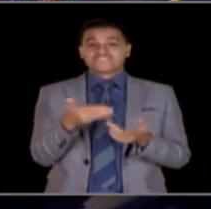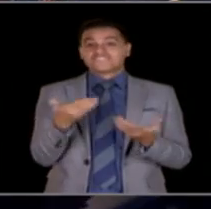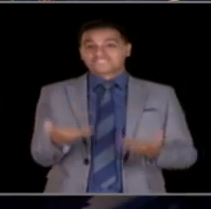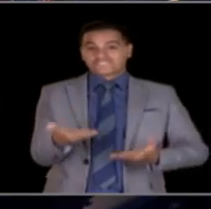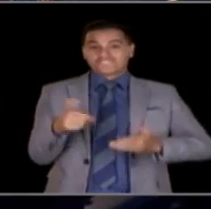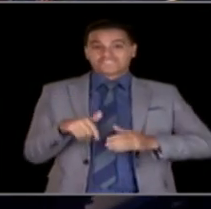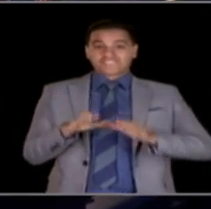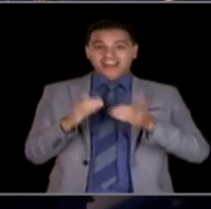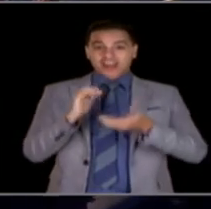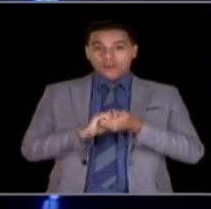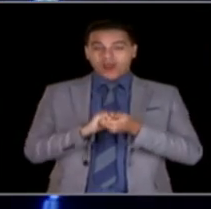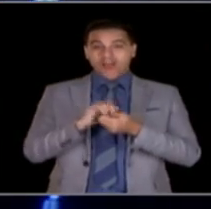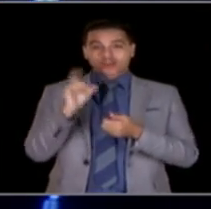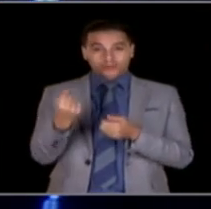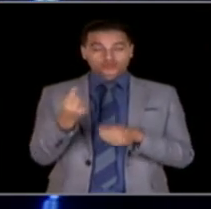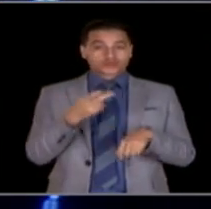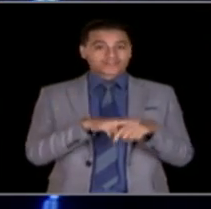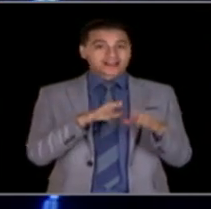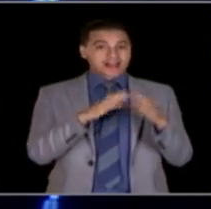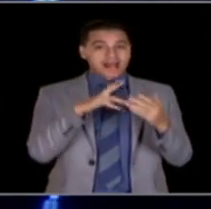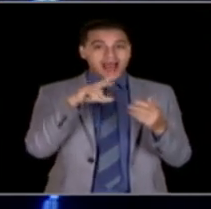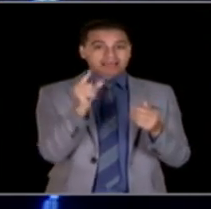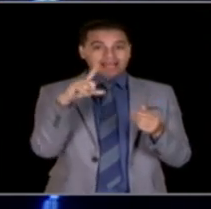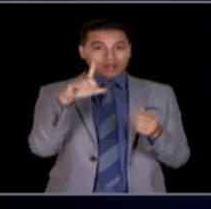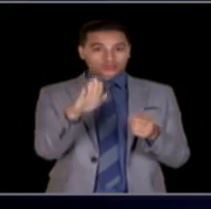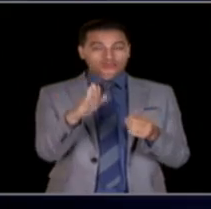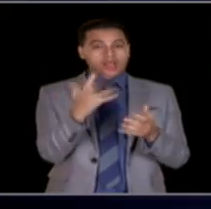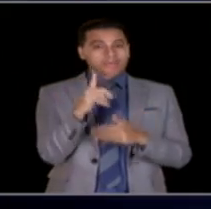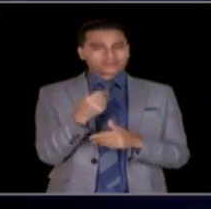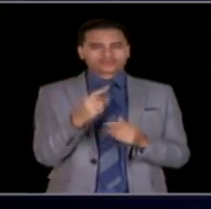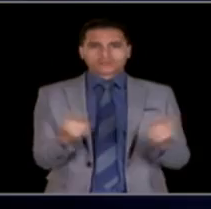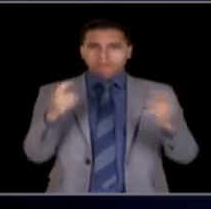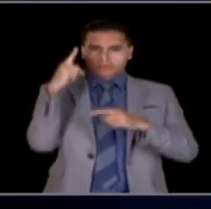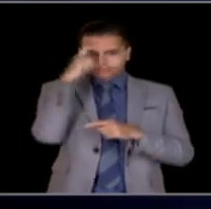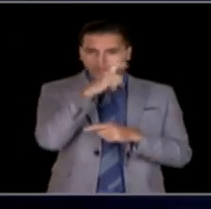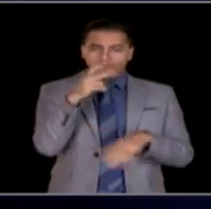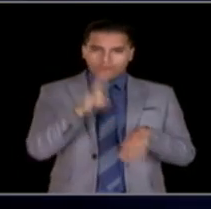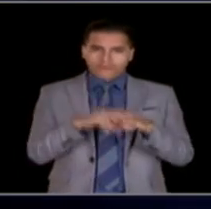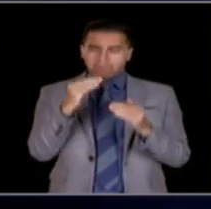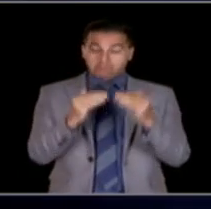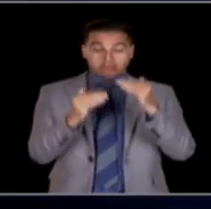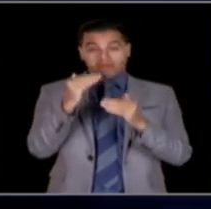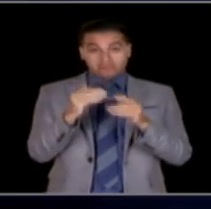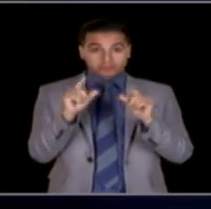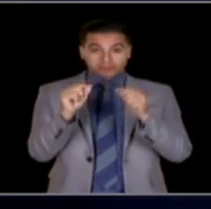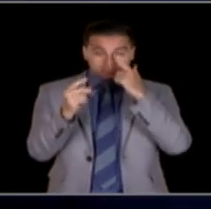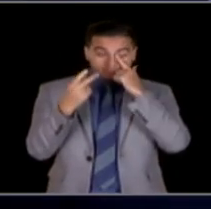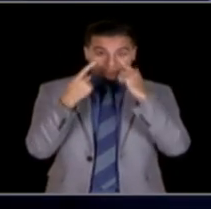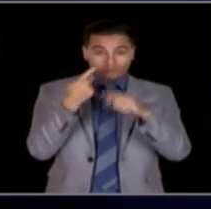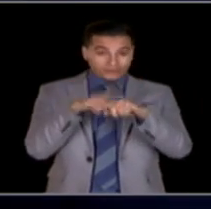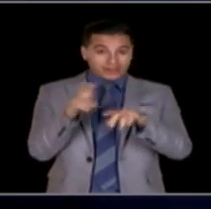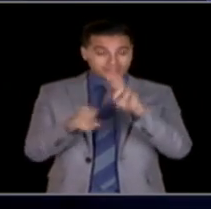15، الاندلس 15. مباراه صعبه ومتكافئه،